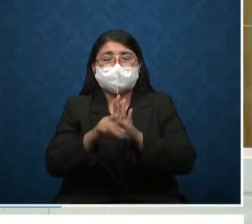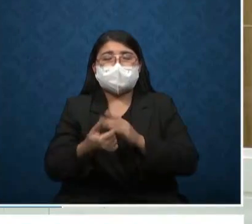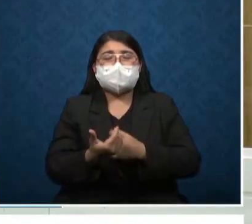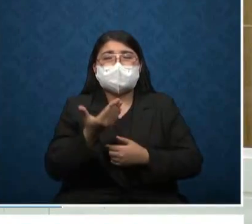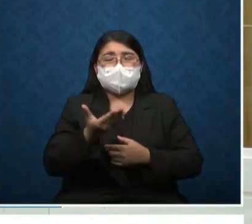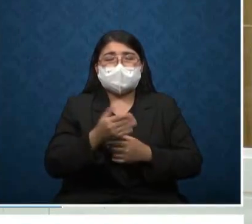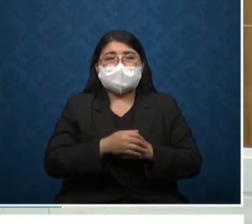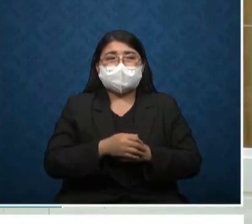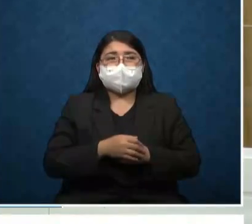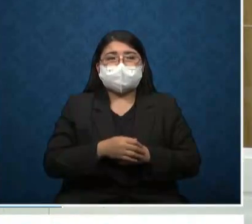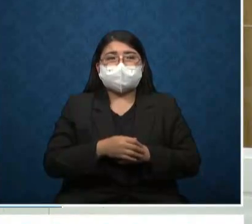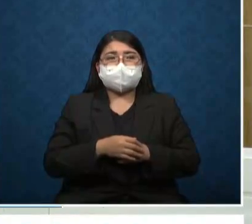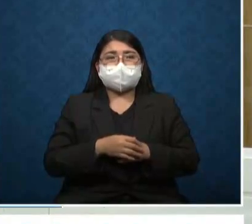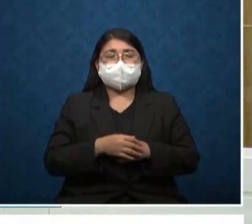own